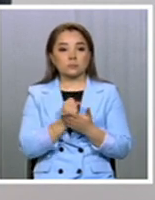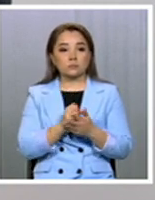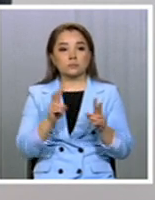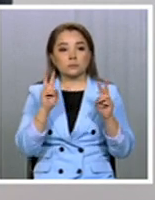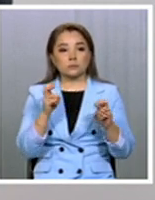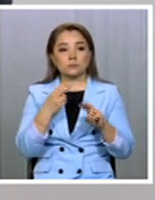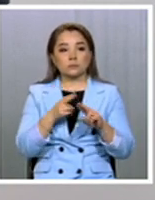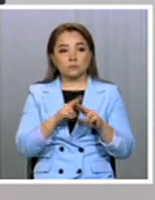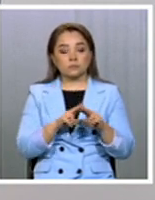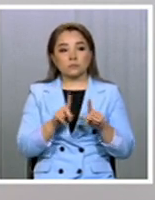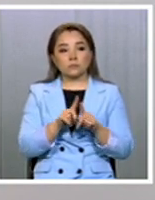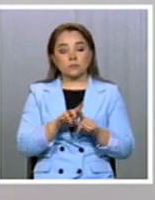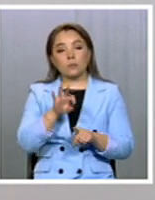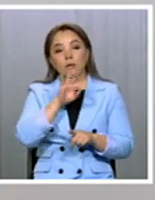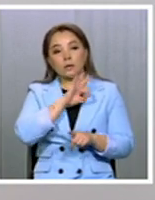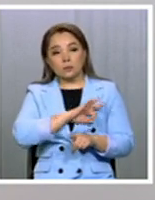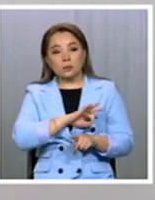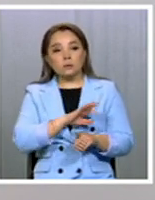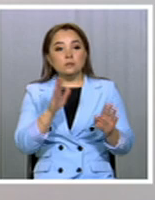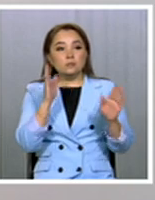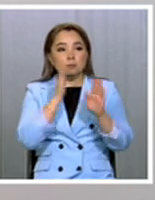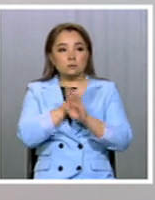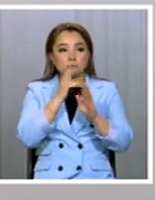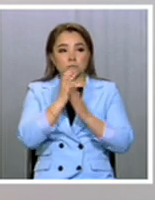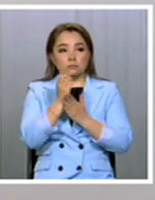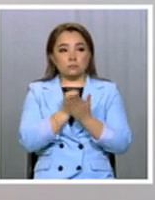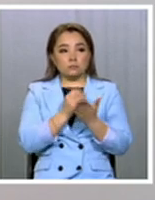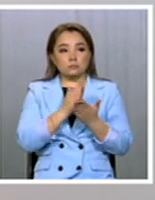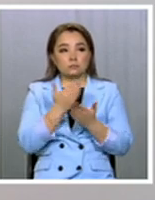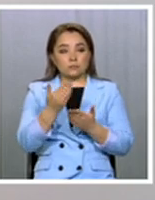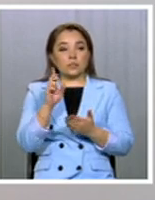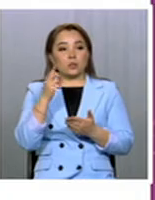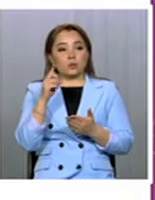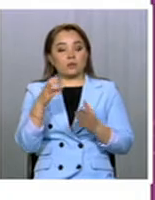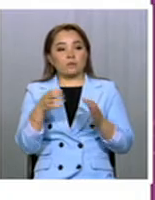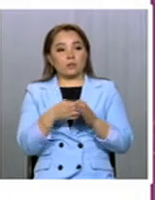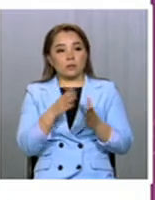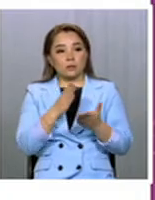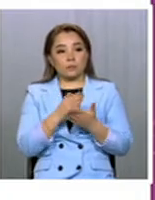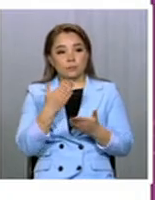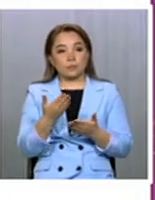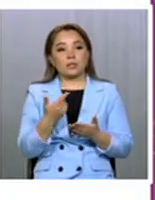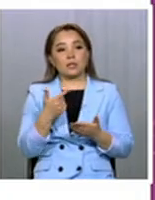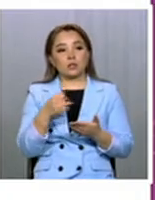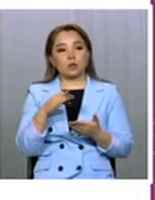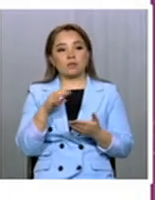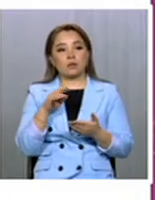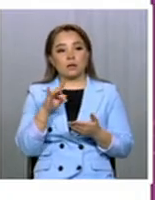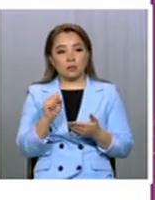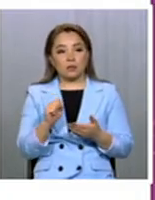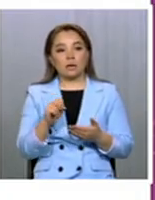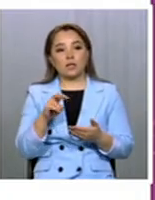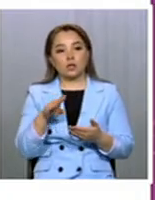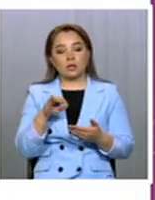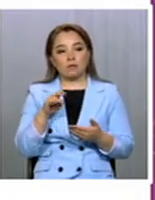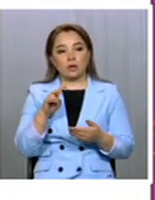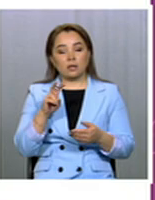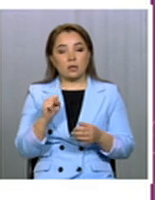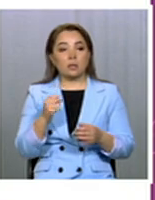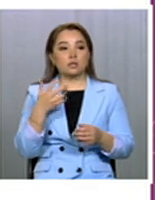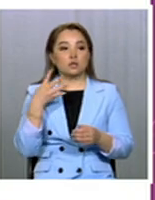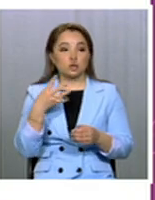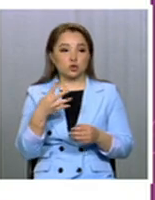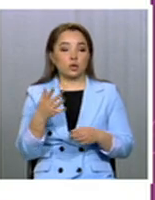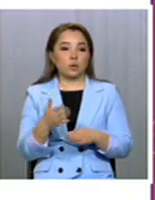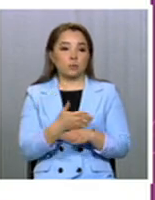пайда болуына қарай атмосфералық ресурстар, биосфералық ресурстар, гидросфералық ресурстар, литосфералық